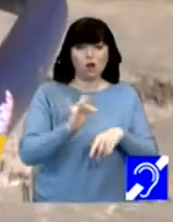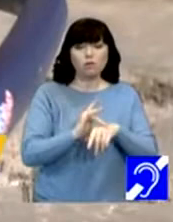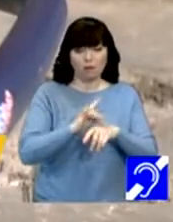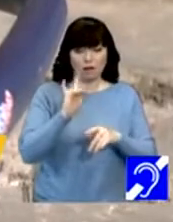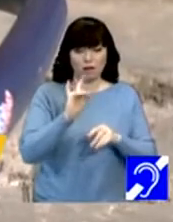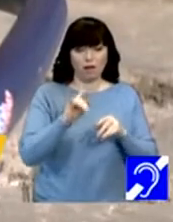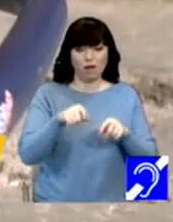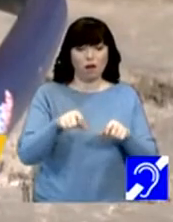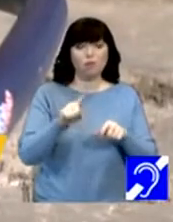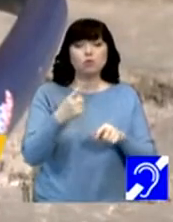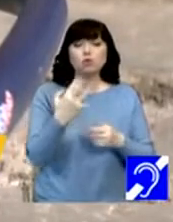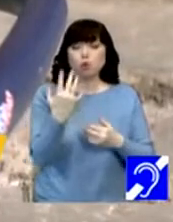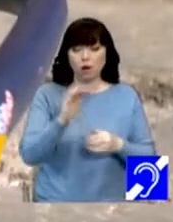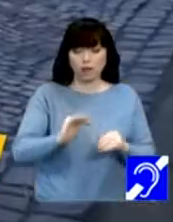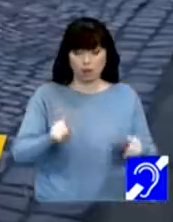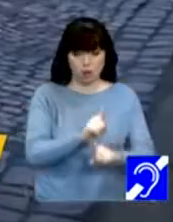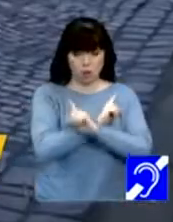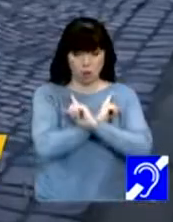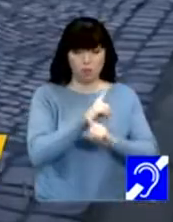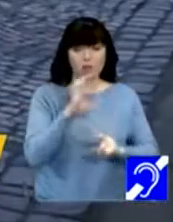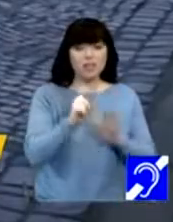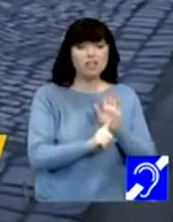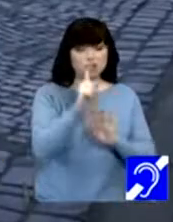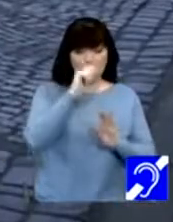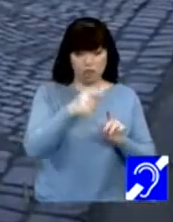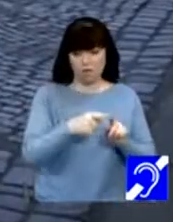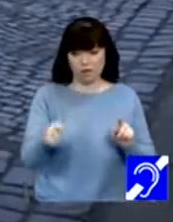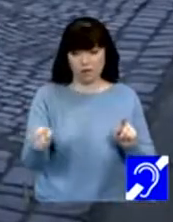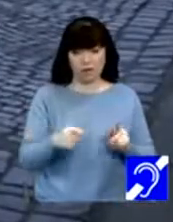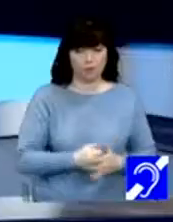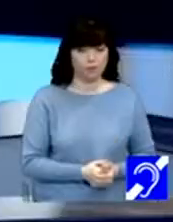simboliza numărul de copii care și-au pierdut viața de la începutul invaziei.